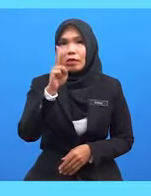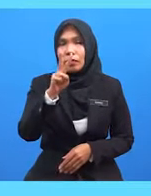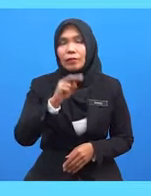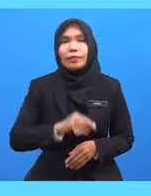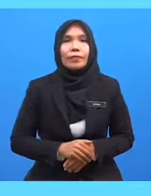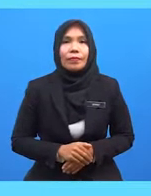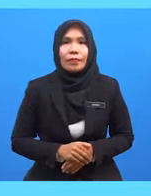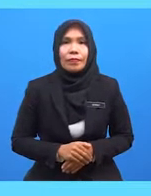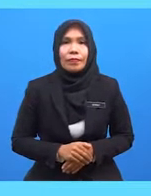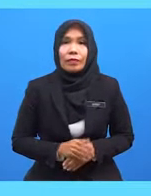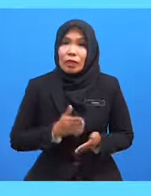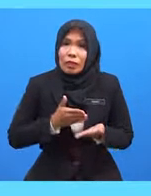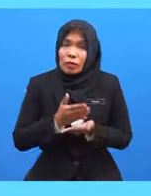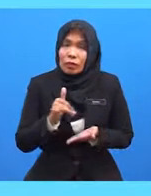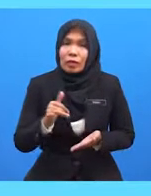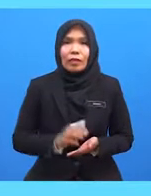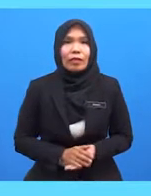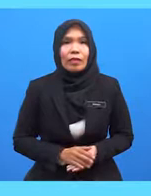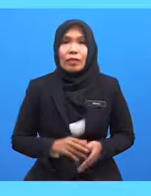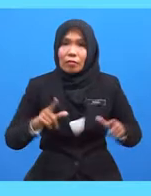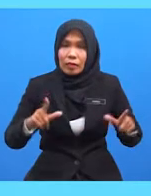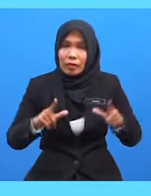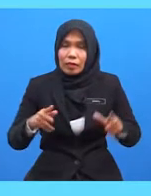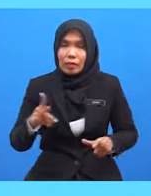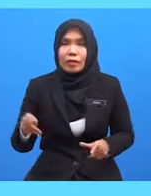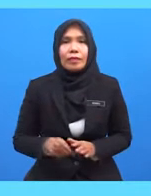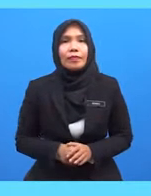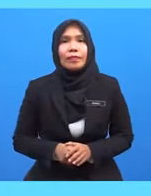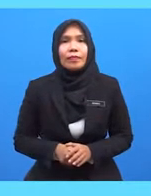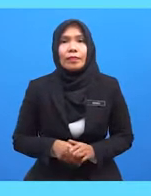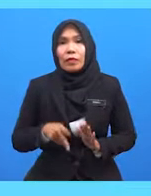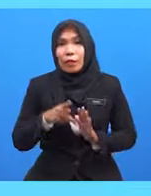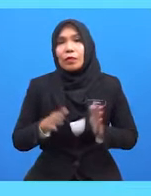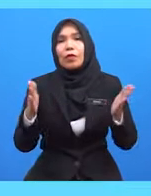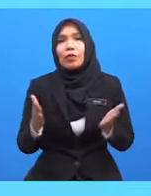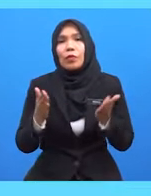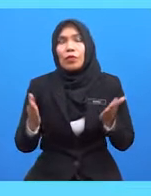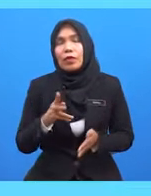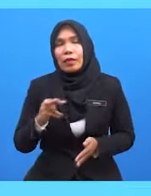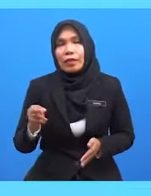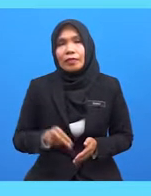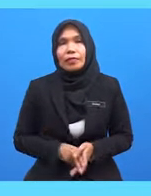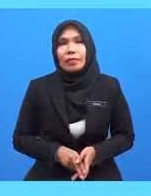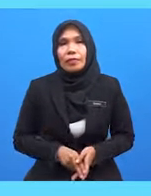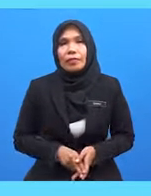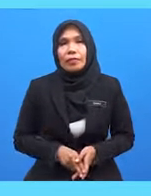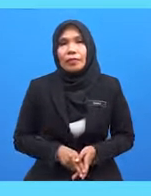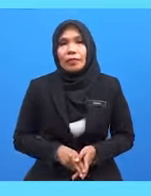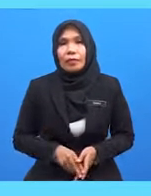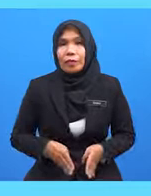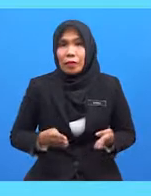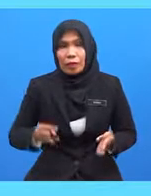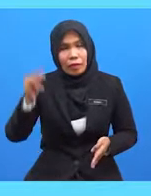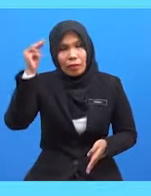Melayu dan seterusnya melaksanakan pemupukan bahasa Melayu sebagai